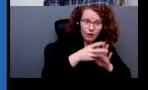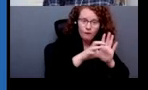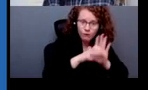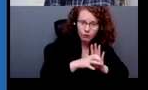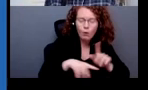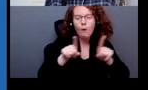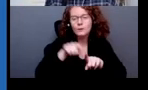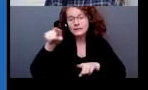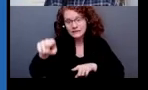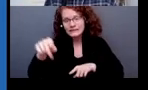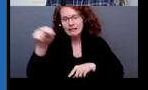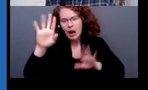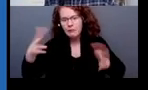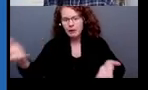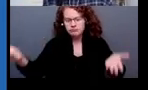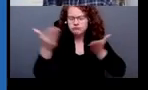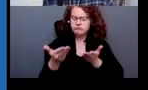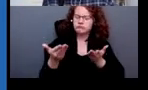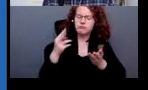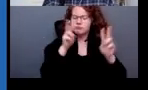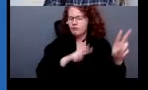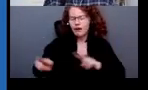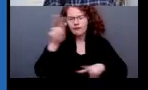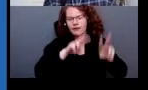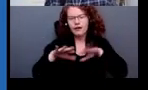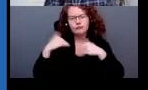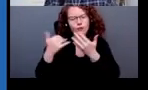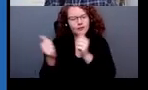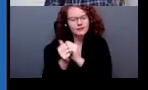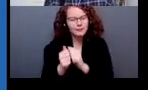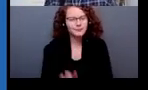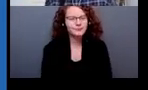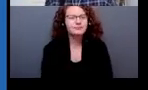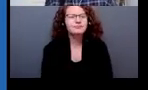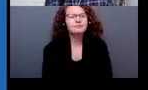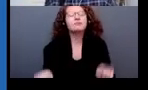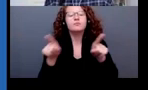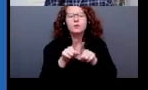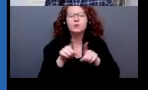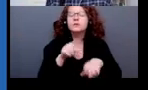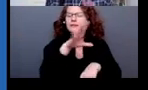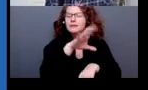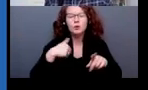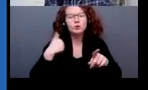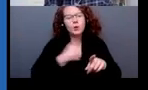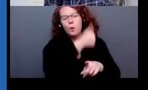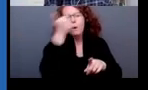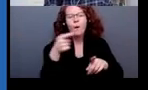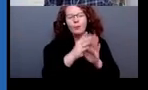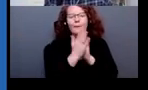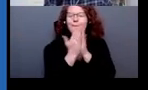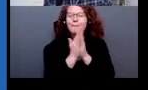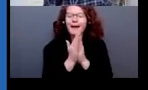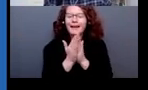On a également travaillé sur des objets intermédiaires, des fanzines qui sont des petits magazines qui ont